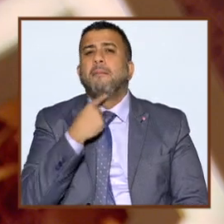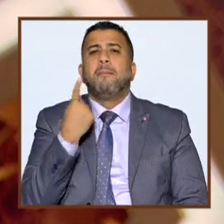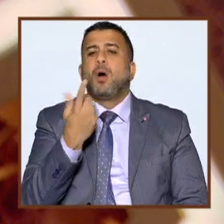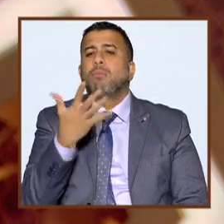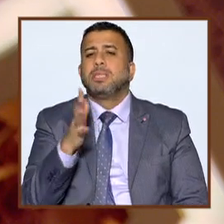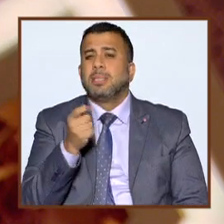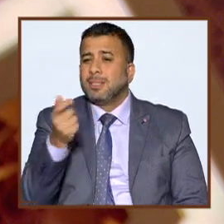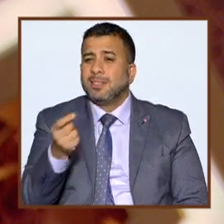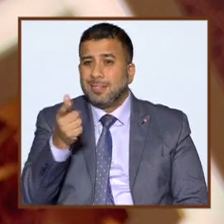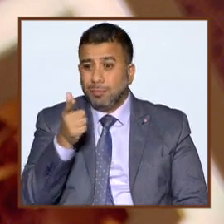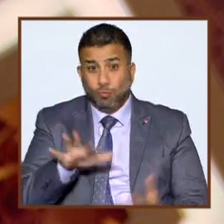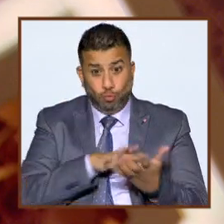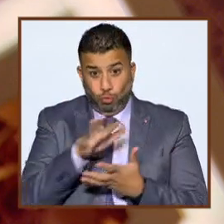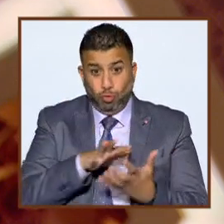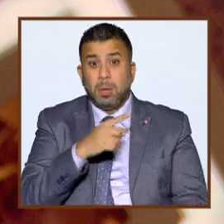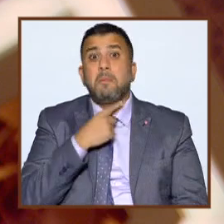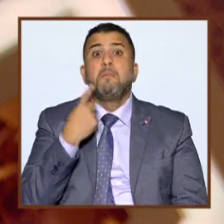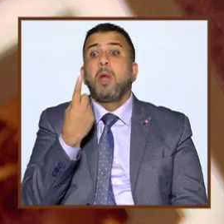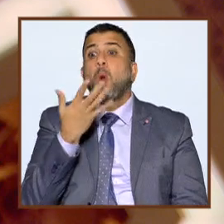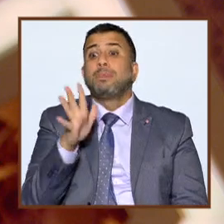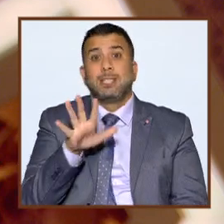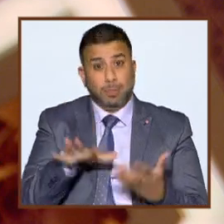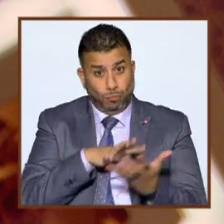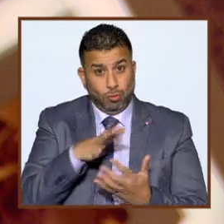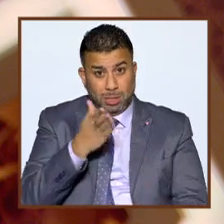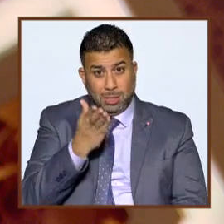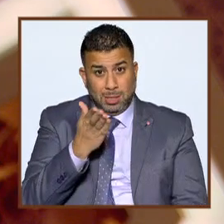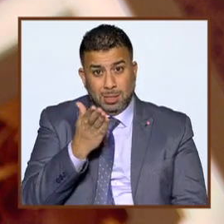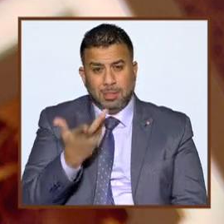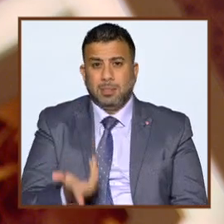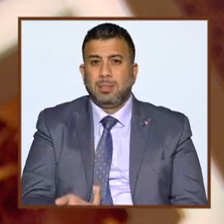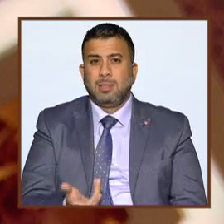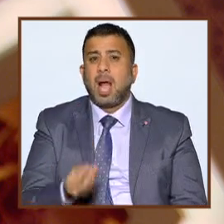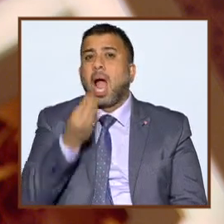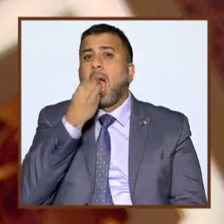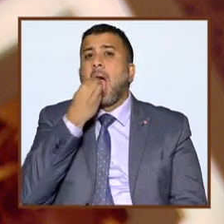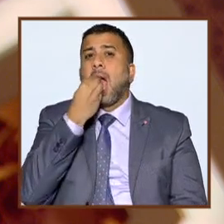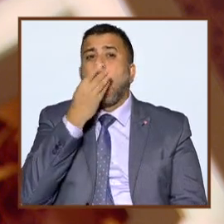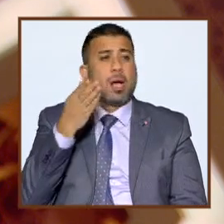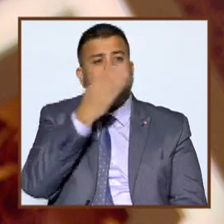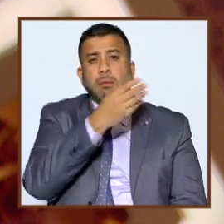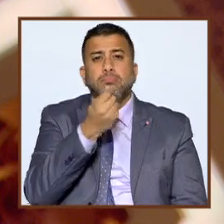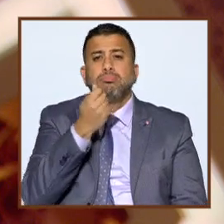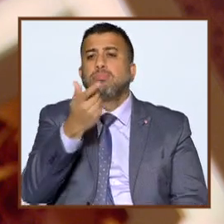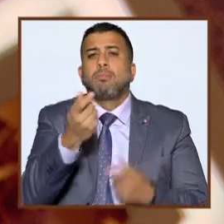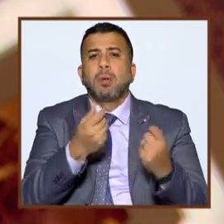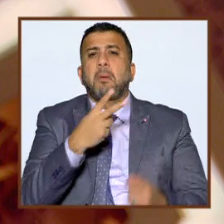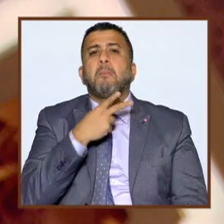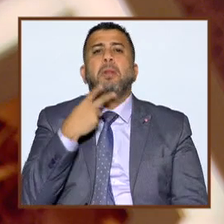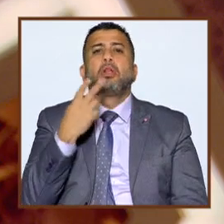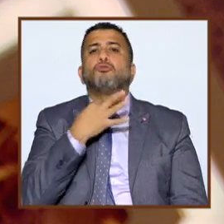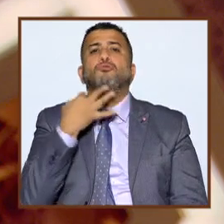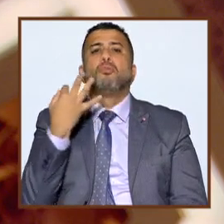يدفعها شهريا، سبحان الله العظيم. ويمكن هذا الشخص ها لو راح المطعم صرف 400 و500 ريال ما